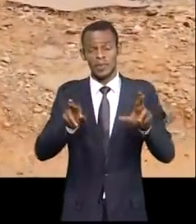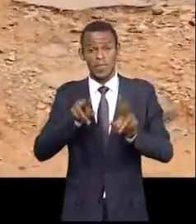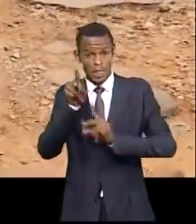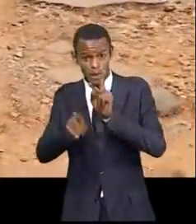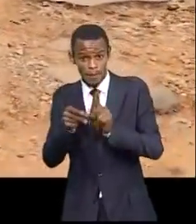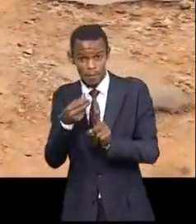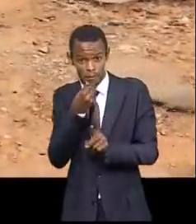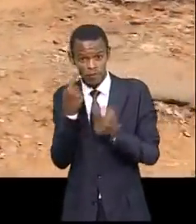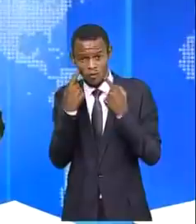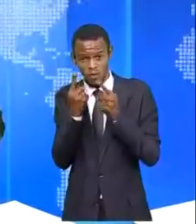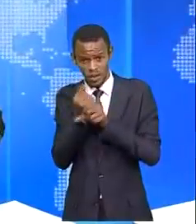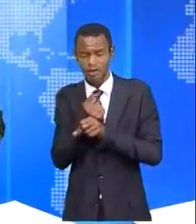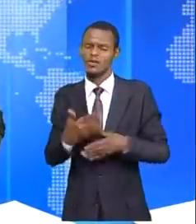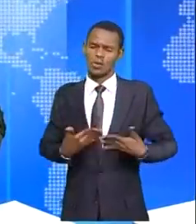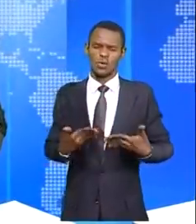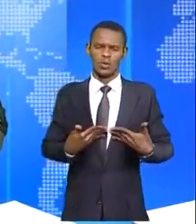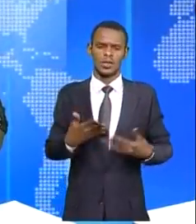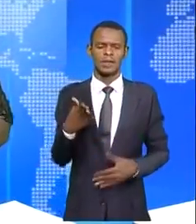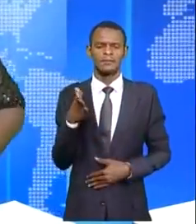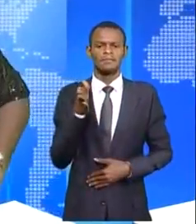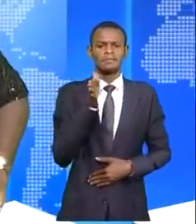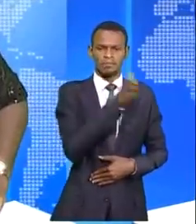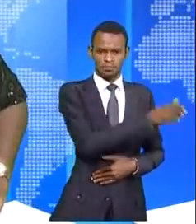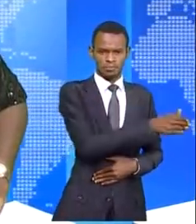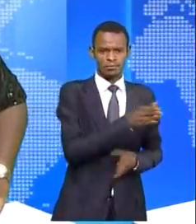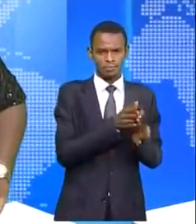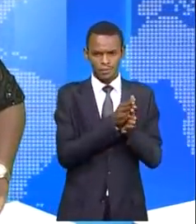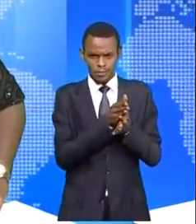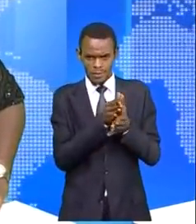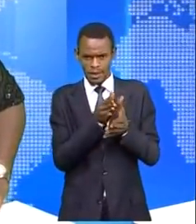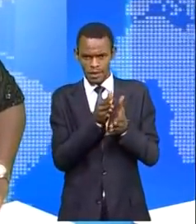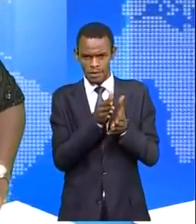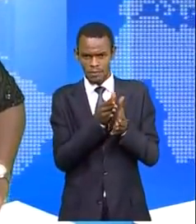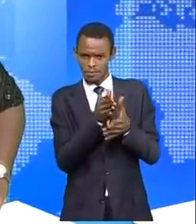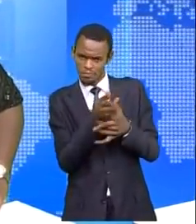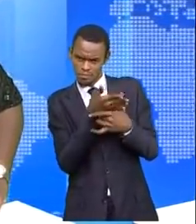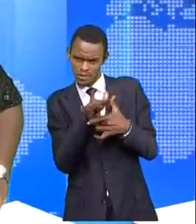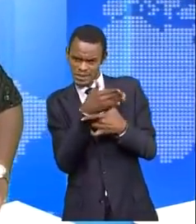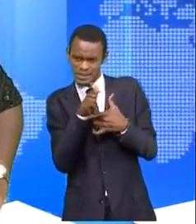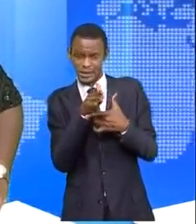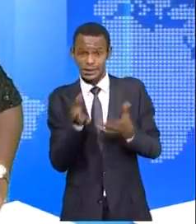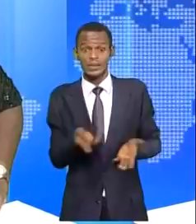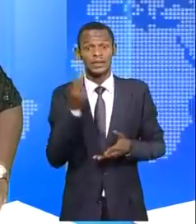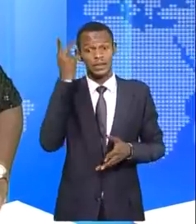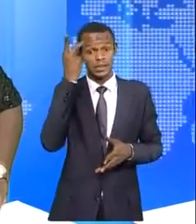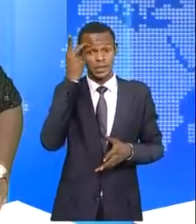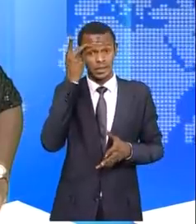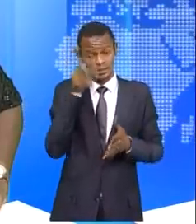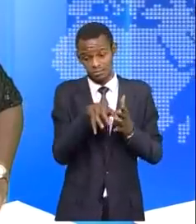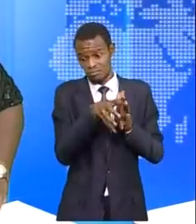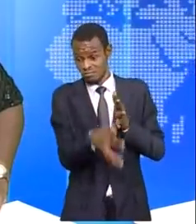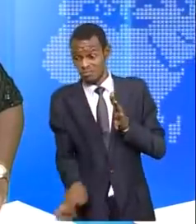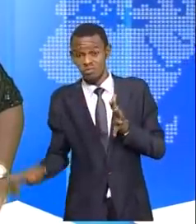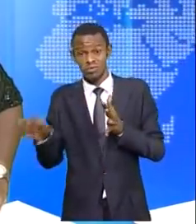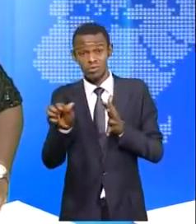de soulagement et pendant ce temps ici à kinshasa une dangereuse têtes d'érosions nouvellement apparus